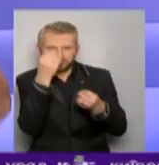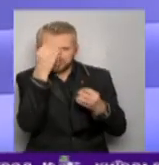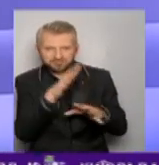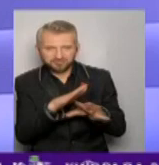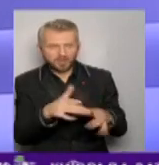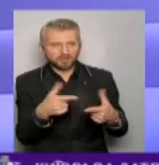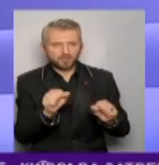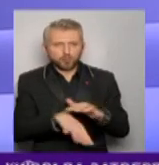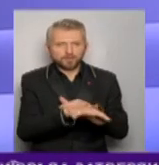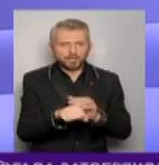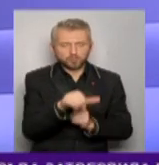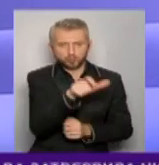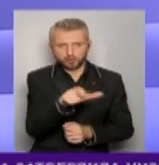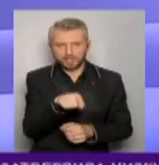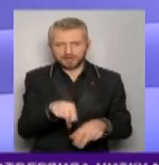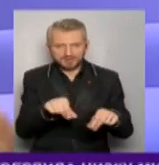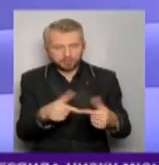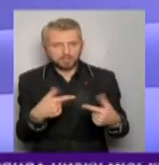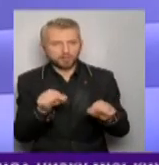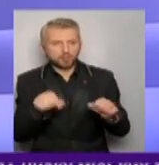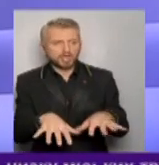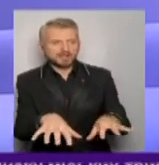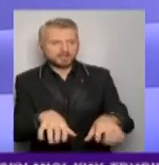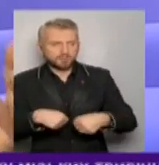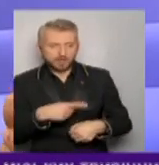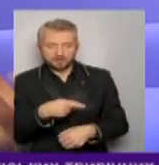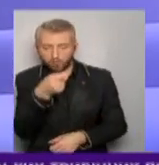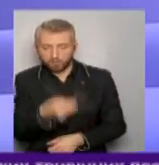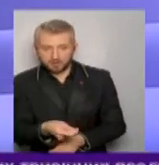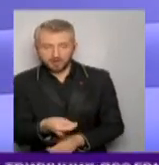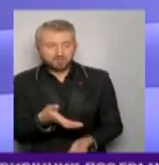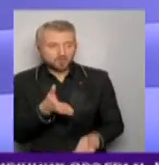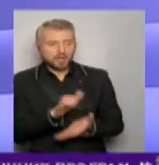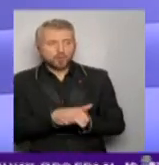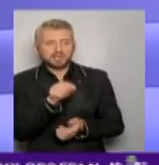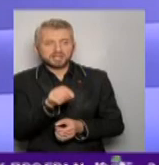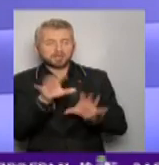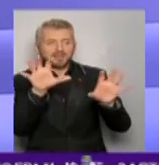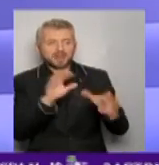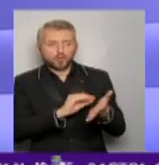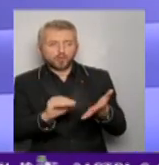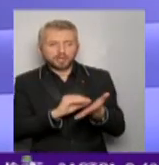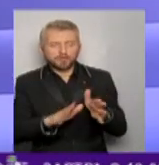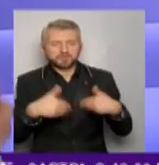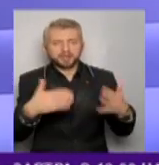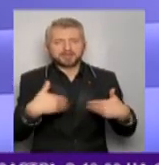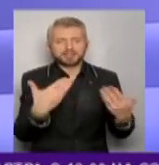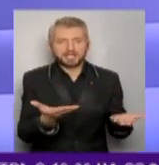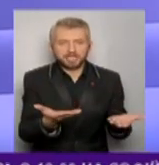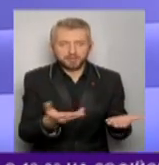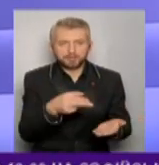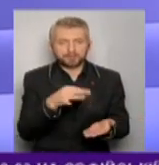можна красти в людей ці землі, де можна забирати за безцінь. Познайомтеся з тими законодавчими ініціативами